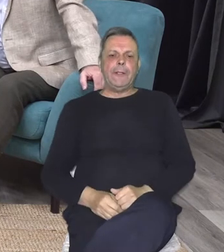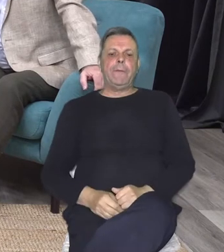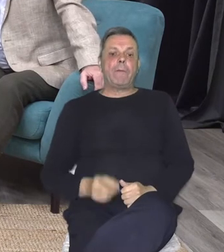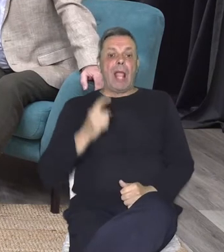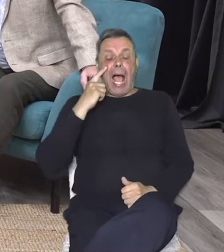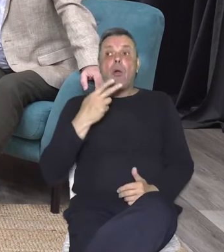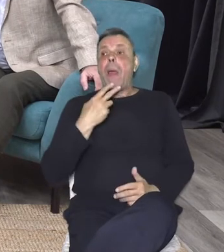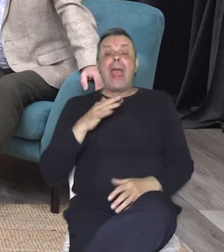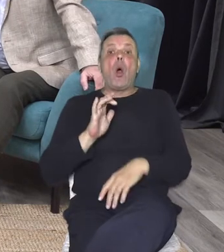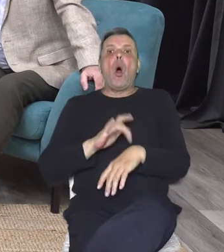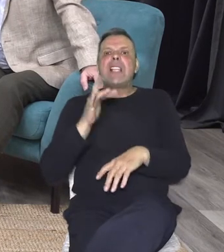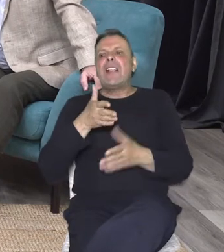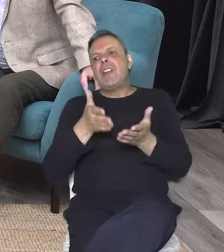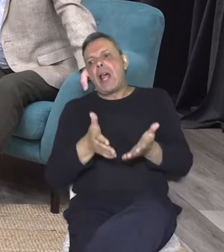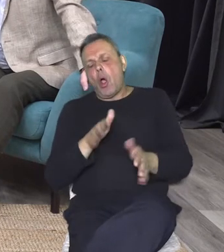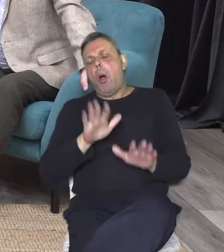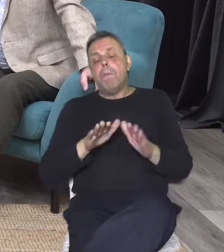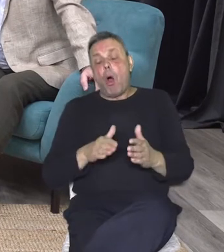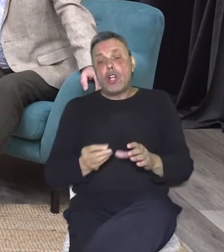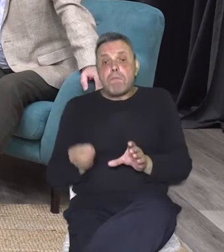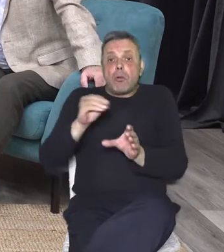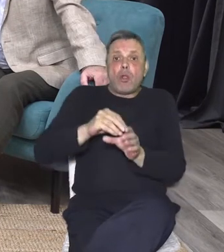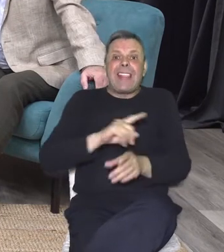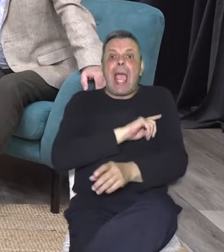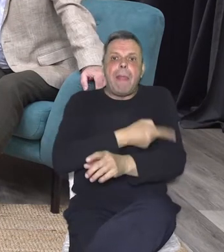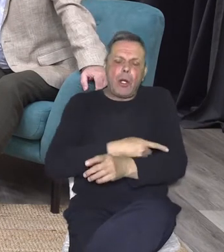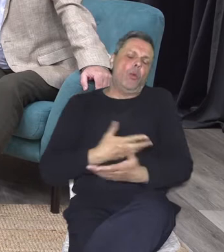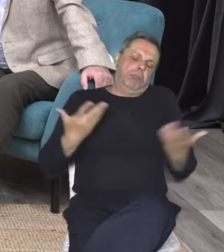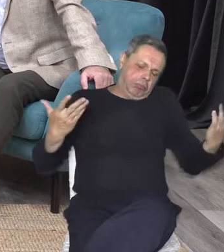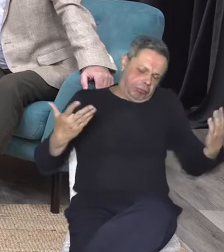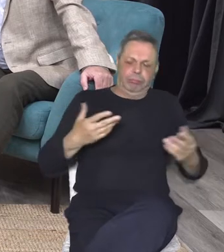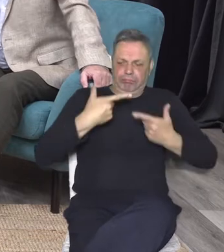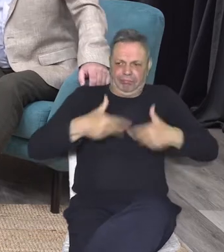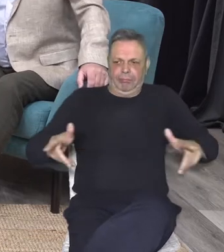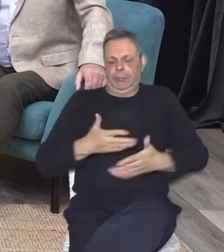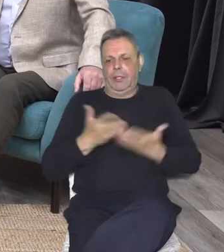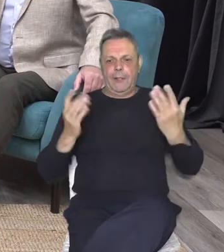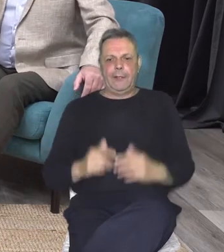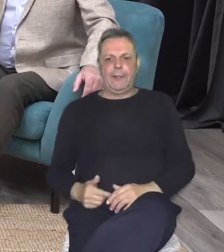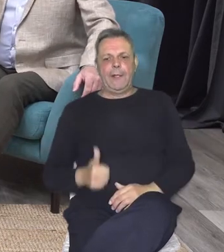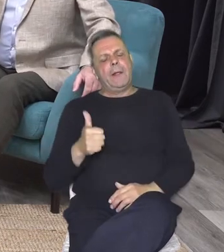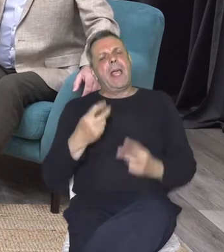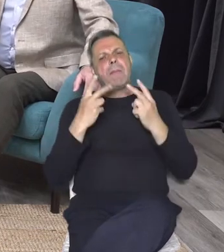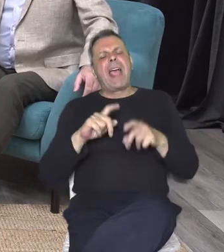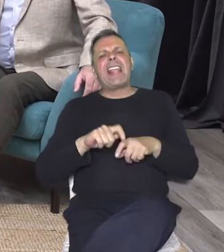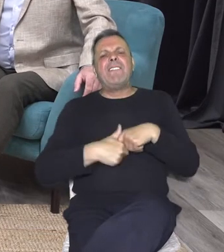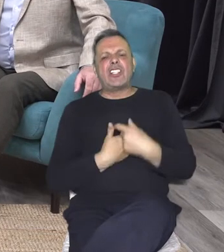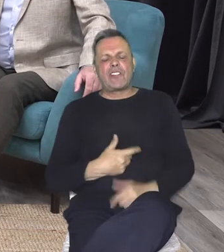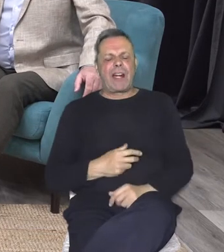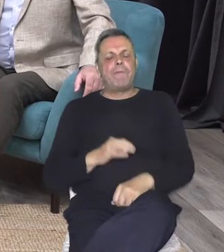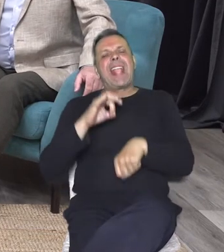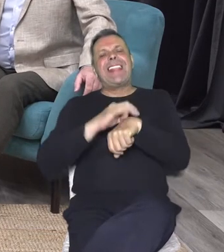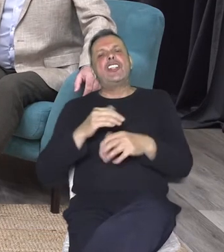Znači, je. Ako je netko osjetljiviji na to pa može pridodati tu energiju, da pače. Ali ima jedna bitna stvar, treba